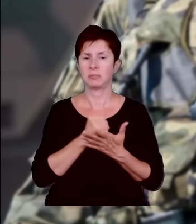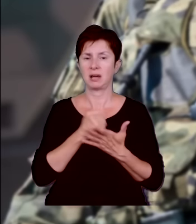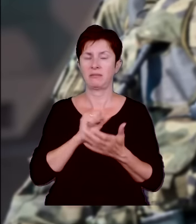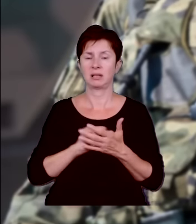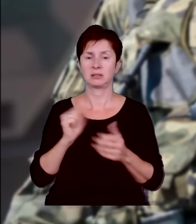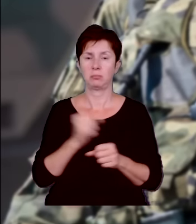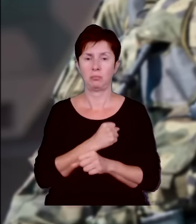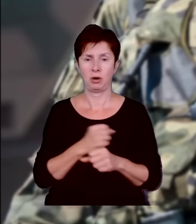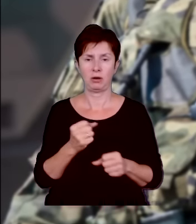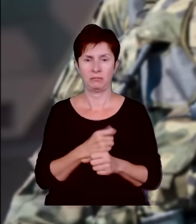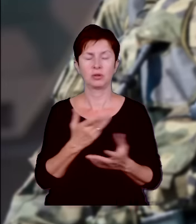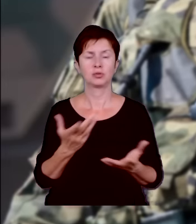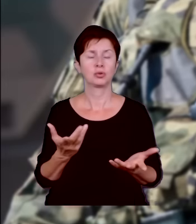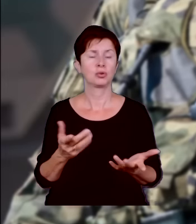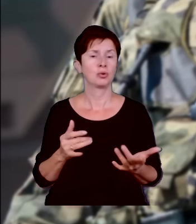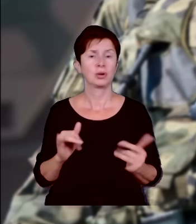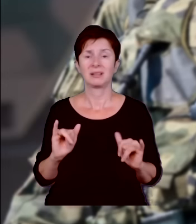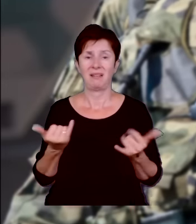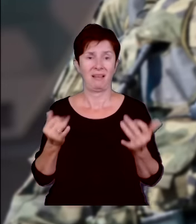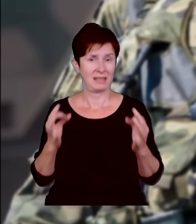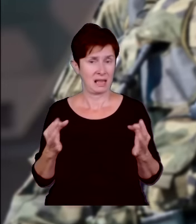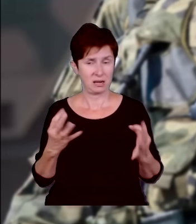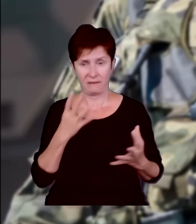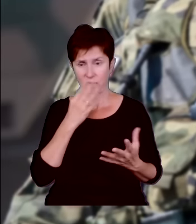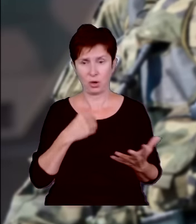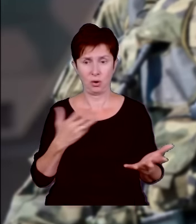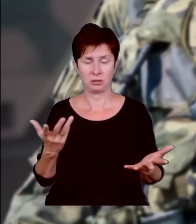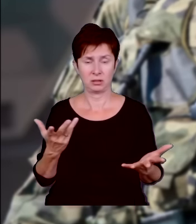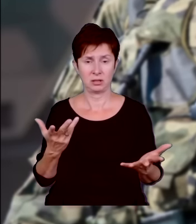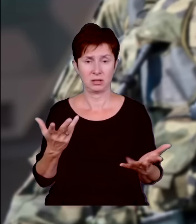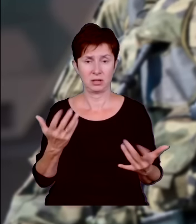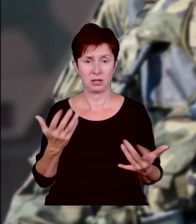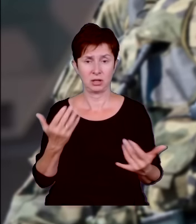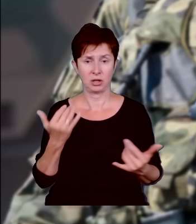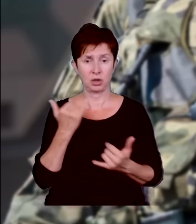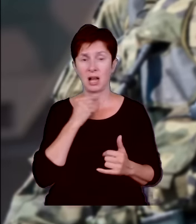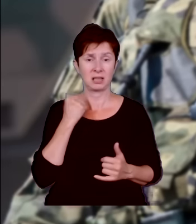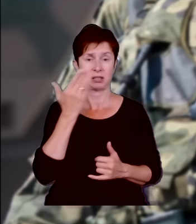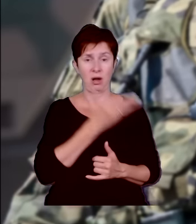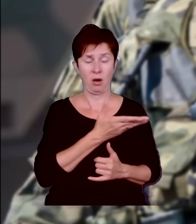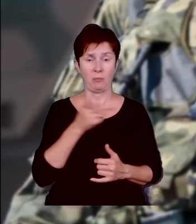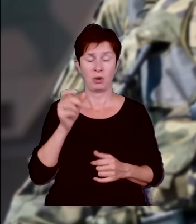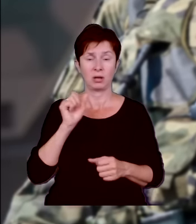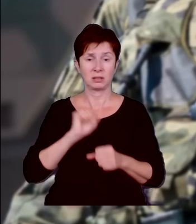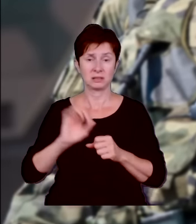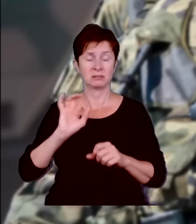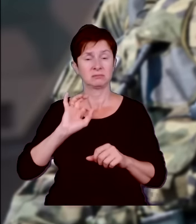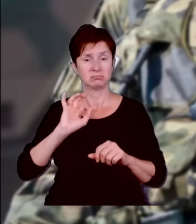ktrym momencie jesteśmy jeżeli wobec księdza stwierdzone zostały